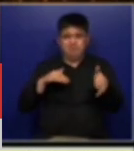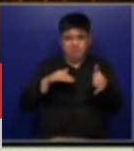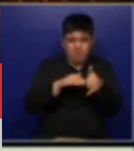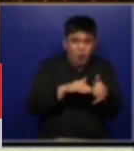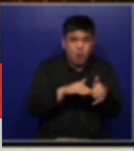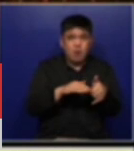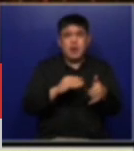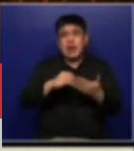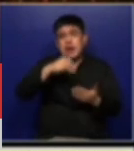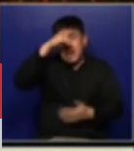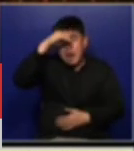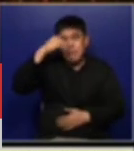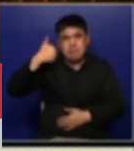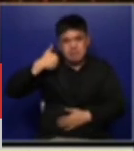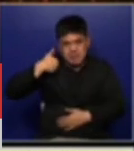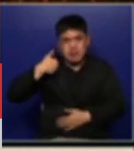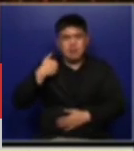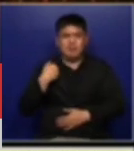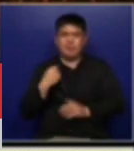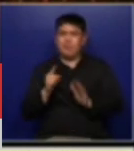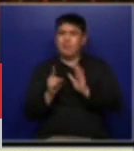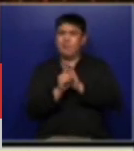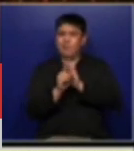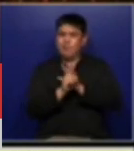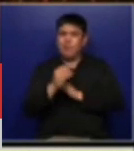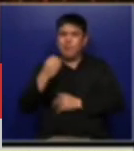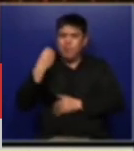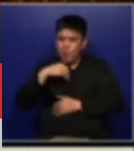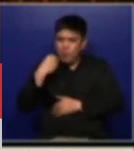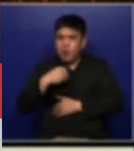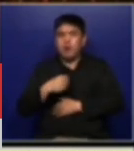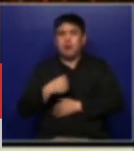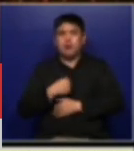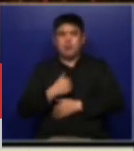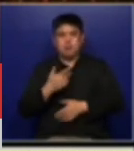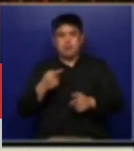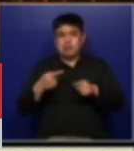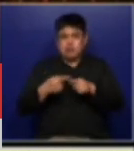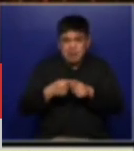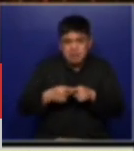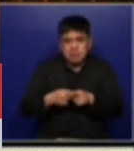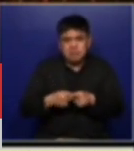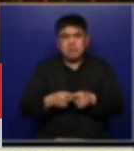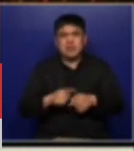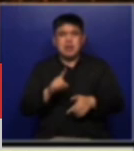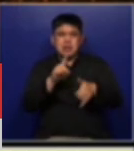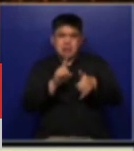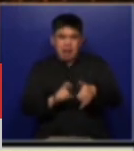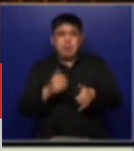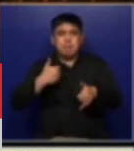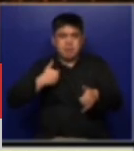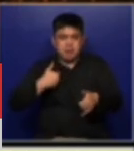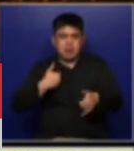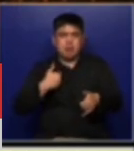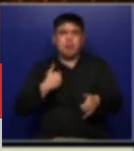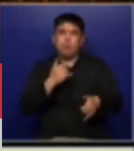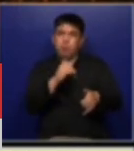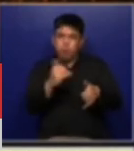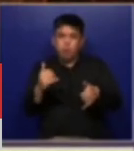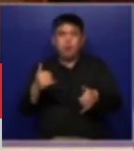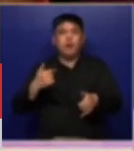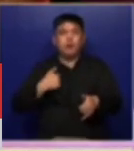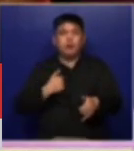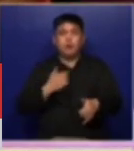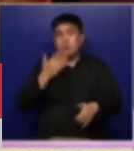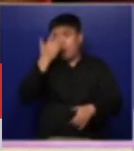นกับเด็กนักเรียนหลายครั้งมีนักเรียนได้รับบาดเจ็บสาหัสและเสียชีวิตก็มีค่ะเนื่องจาก